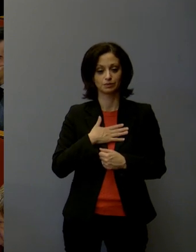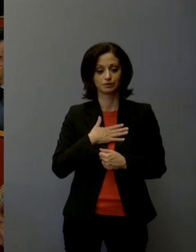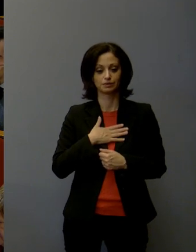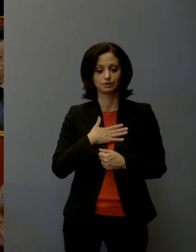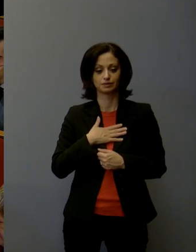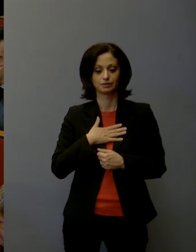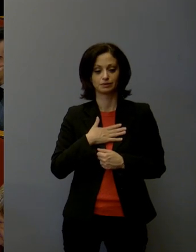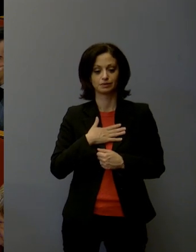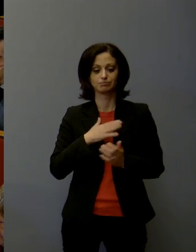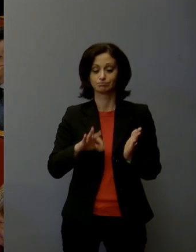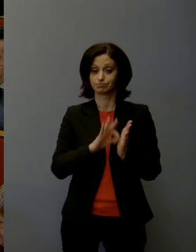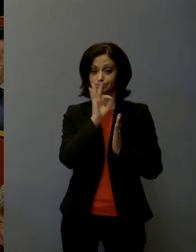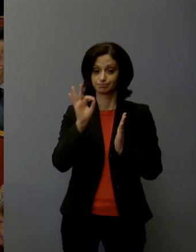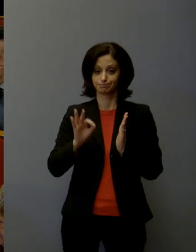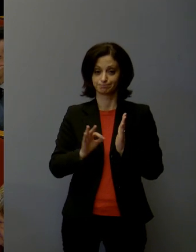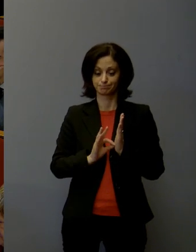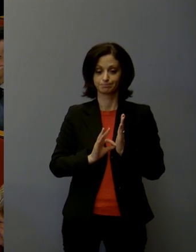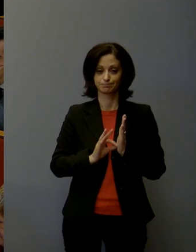invece odg